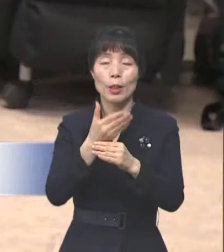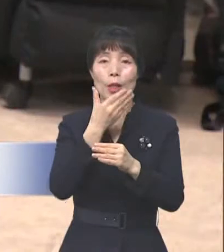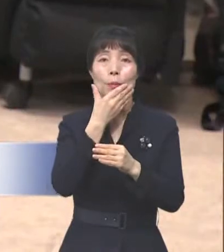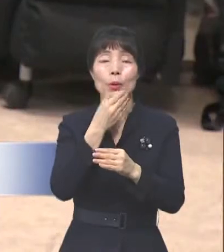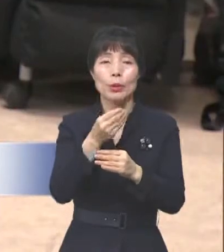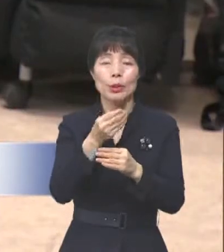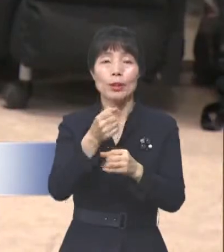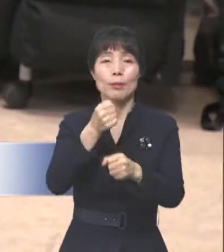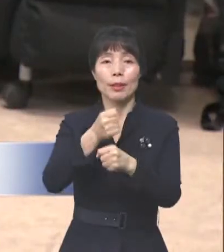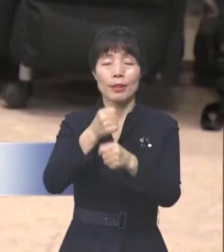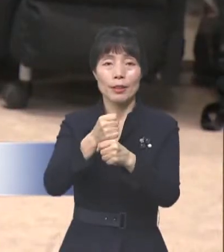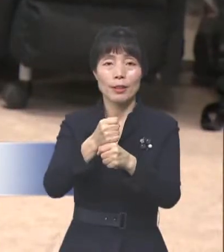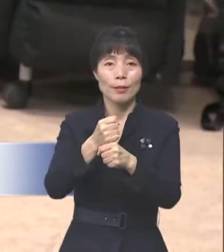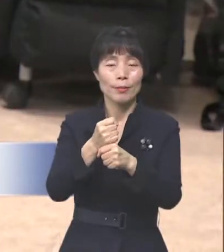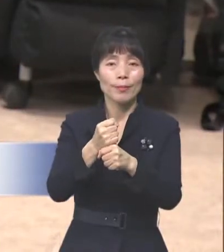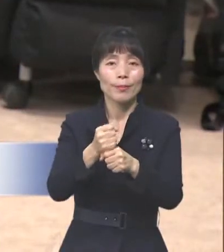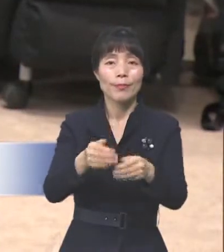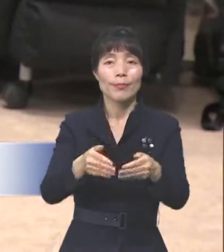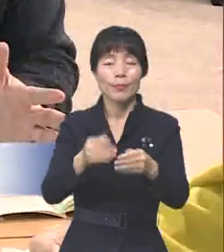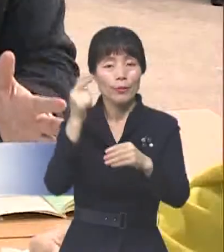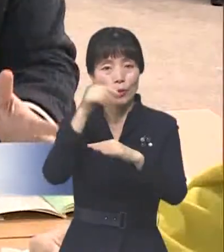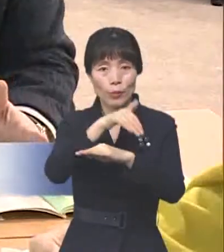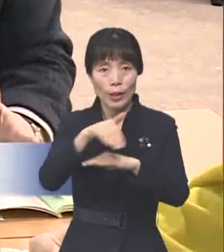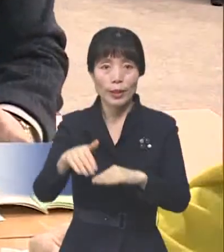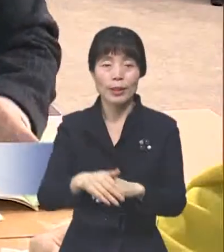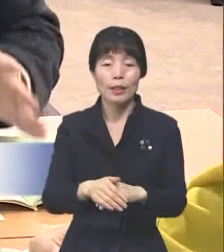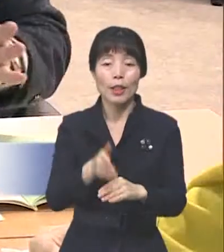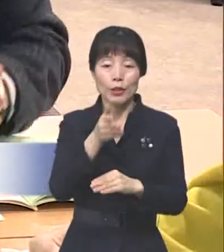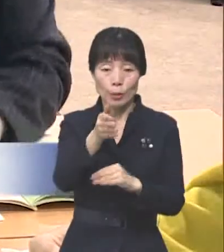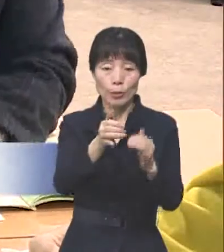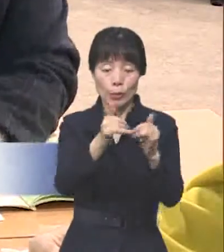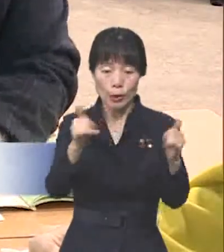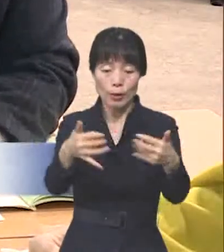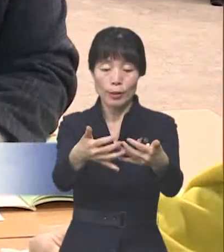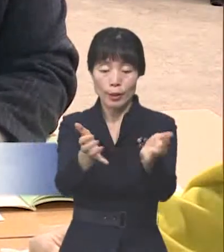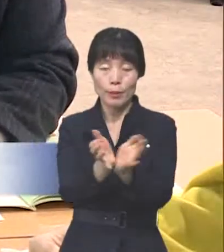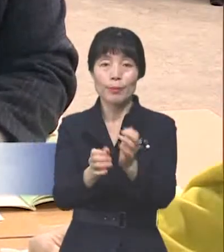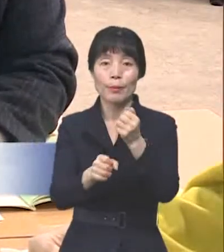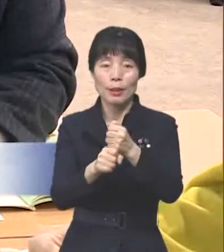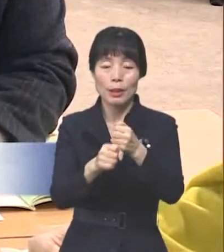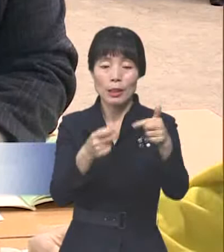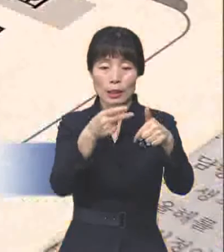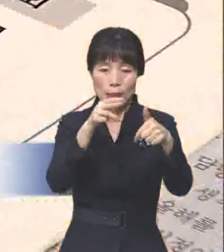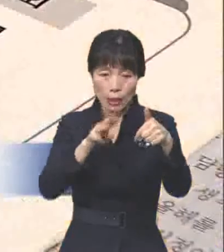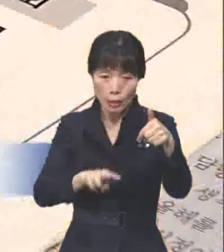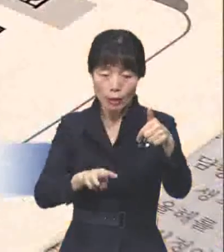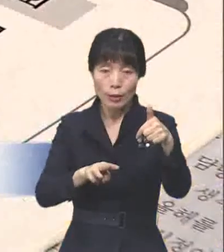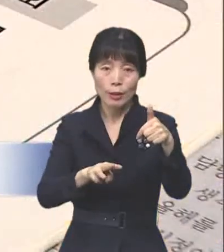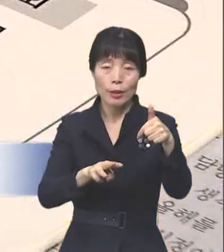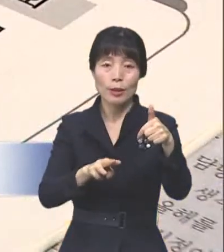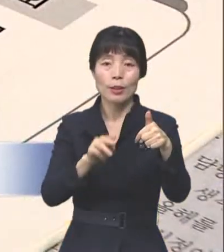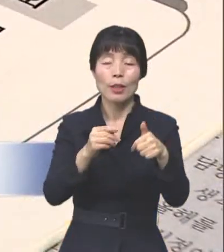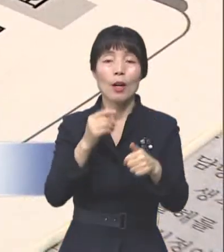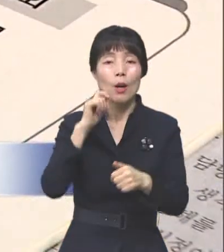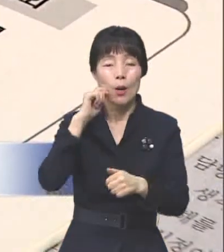설정에 나섰습니다. 복지 현장에 민간 전문가들과 TF를 구성하고 인천형 복지 사각지대를 세밀하게